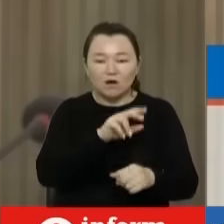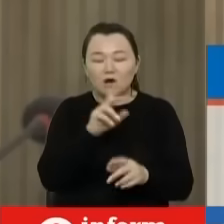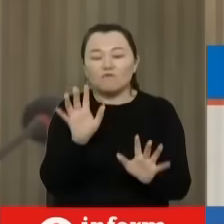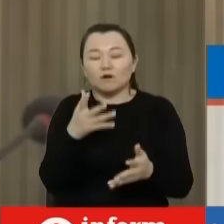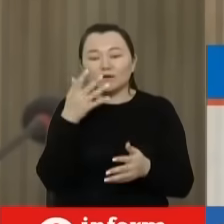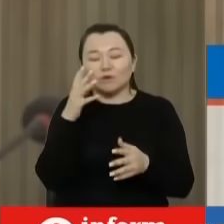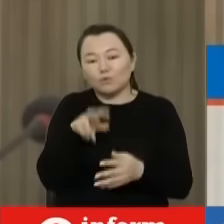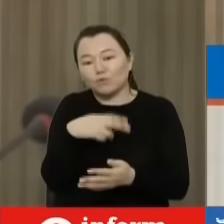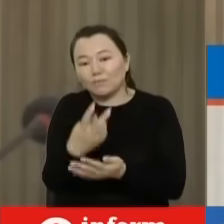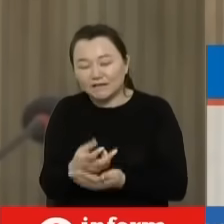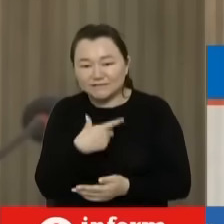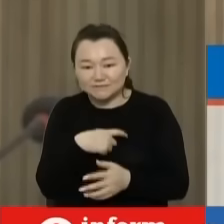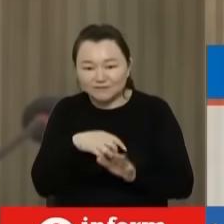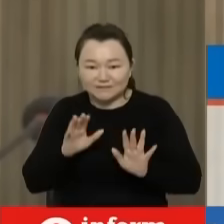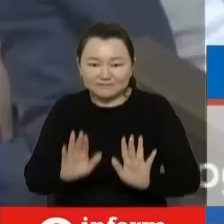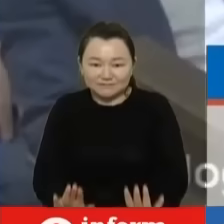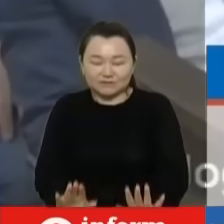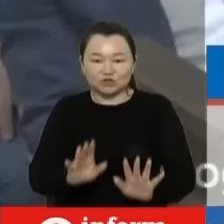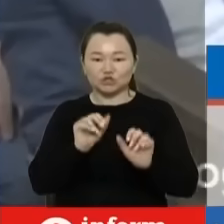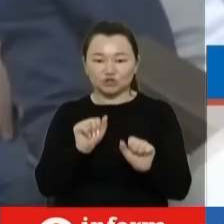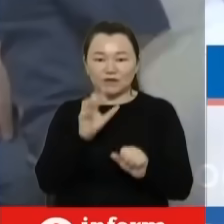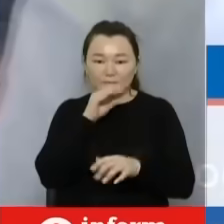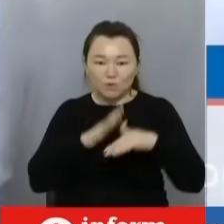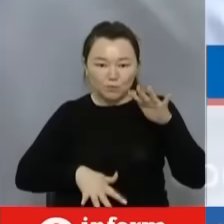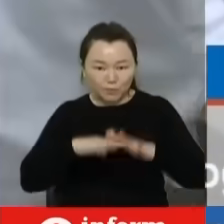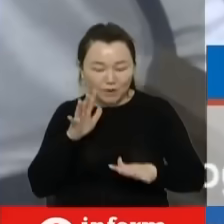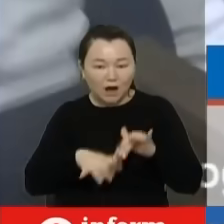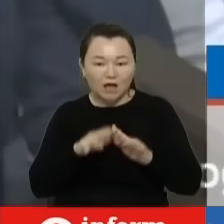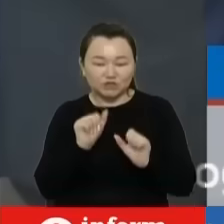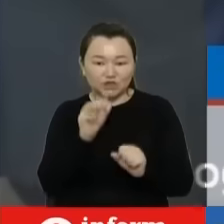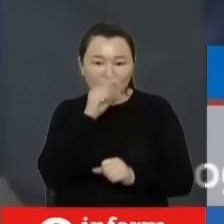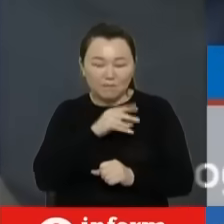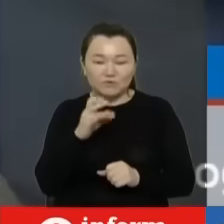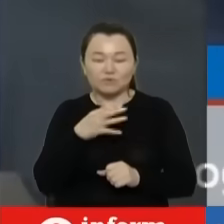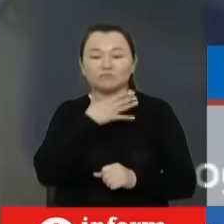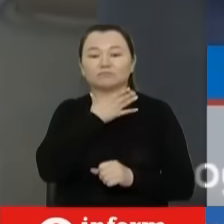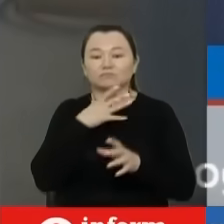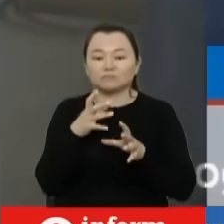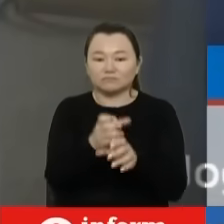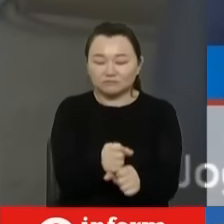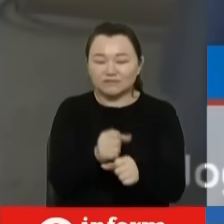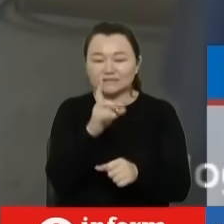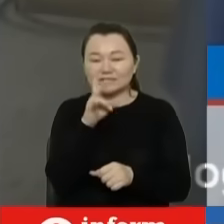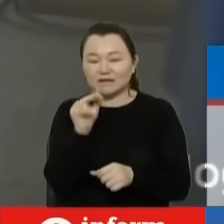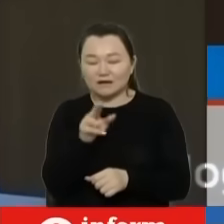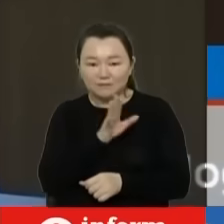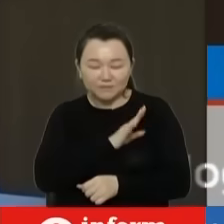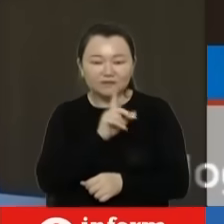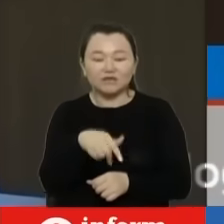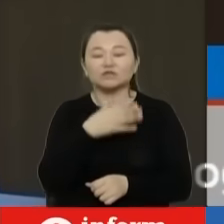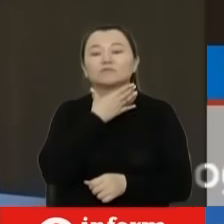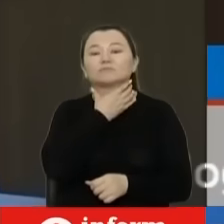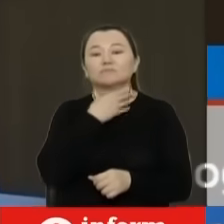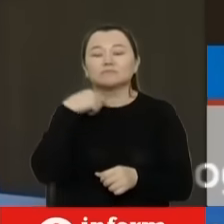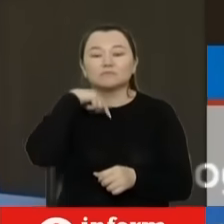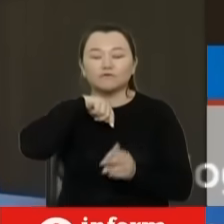де адам басын қорғайды ғой, қолын тірейді. Сондай ақ сарапшы марқұмның мойнында қылқындыру белгілері де бар деді. Себебі мойын ішіне қан